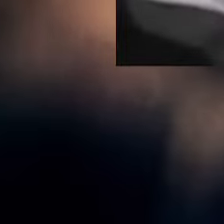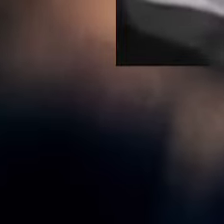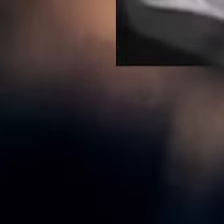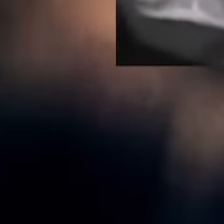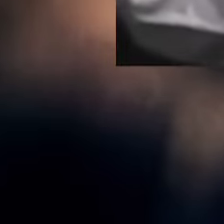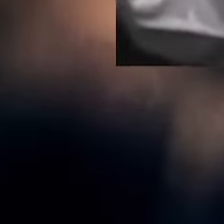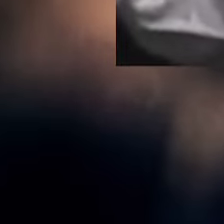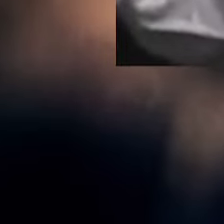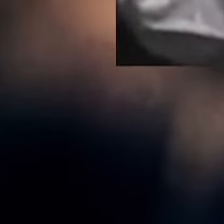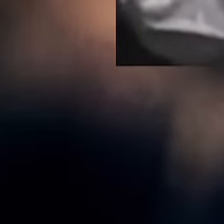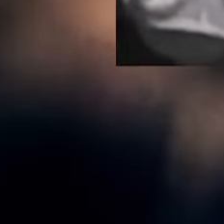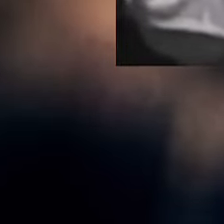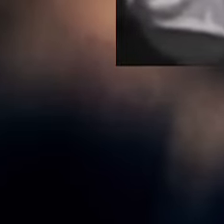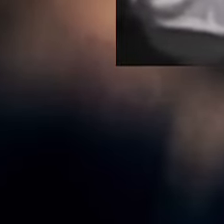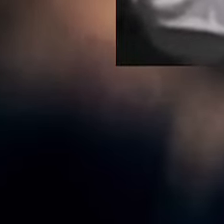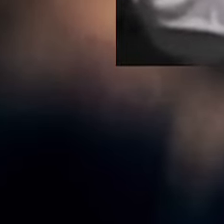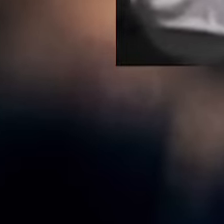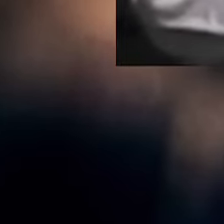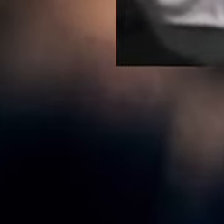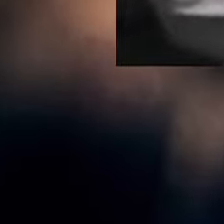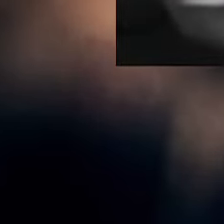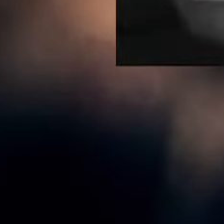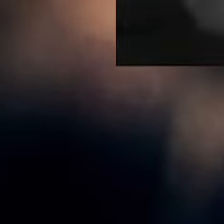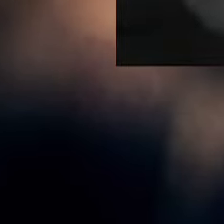عشه. ومسكوا حسب الله؟ طار قبل ما يمسكوه.